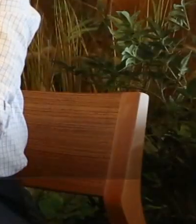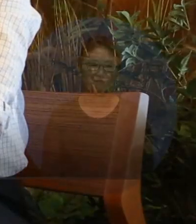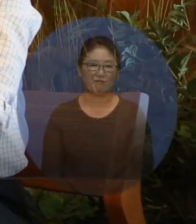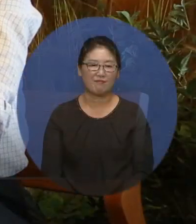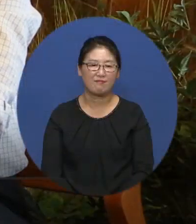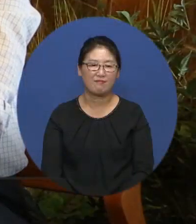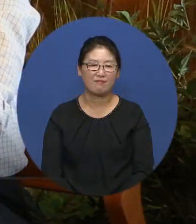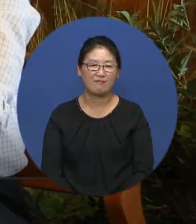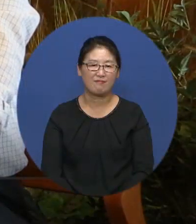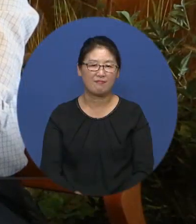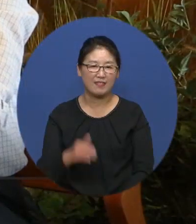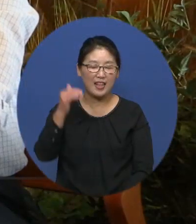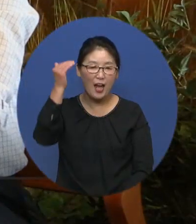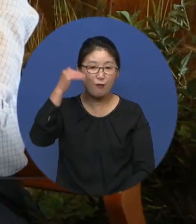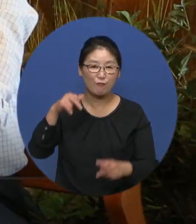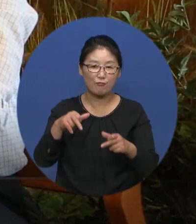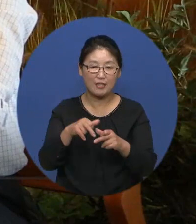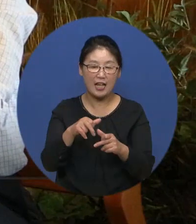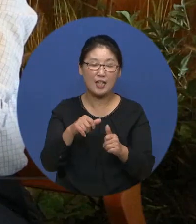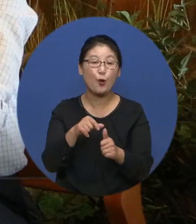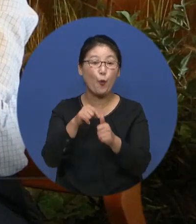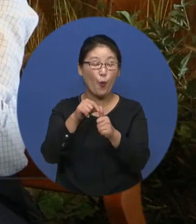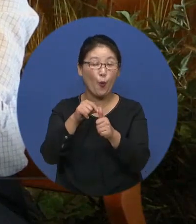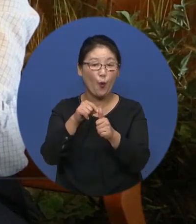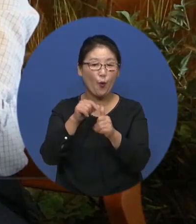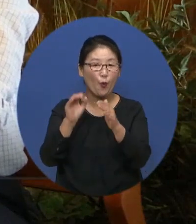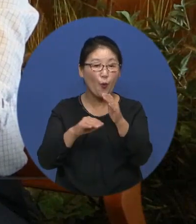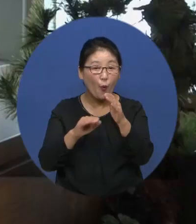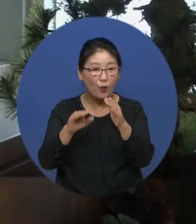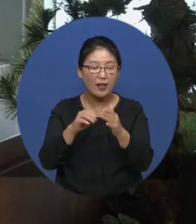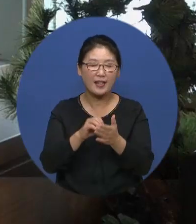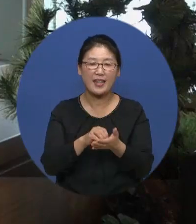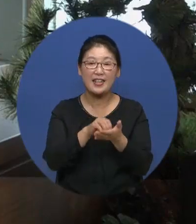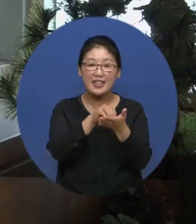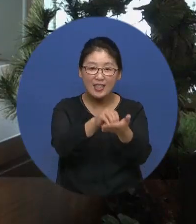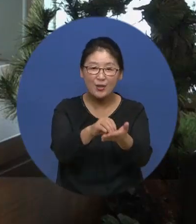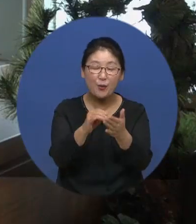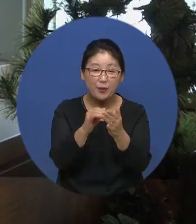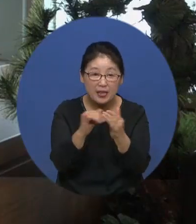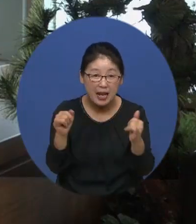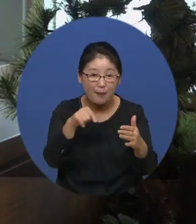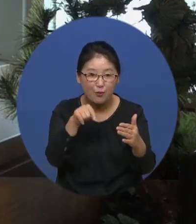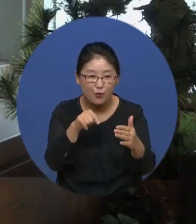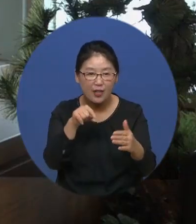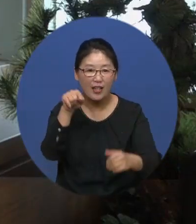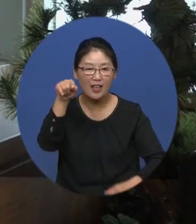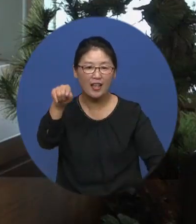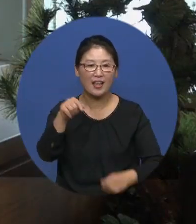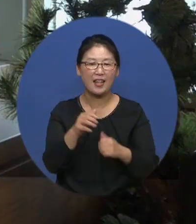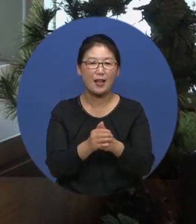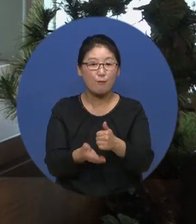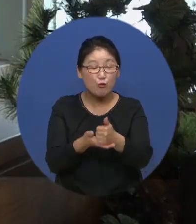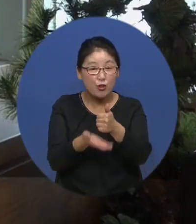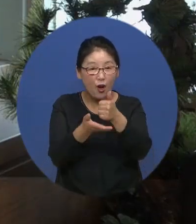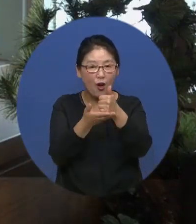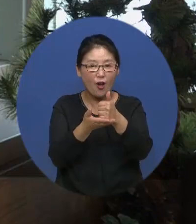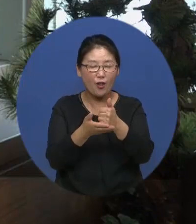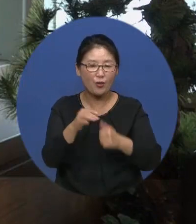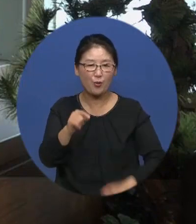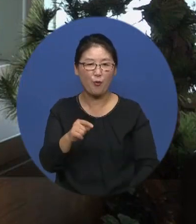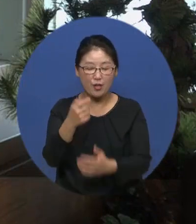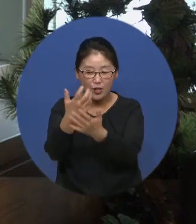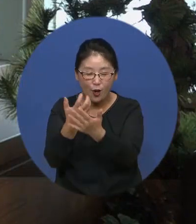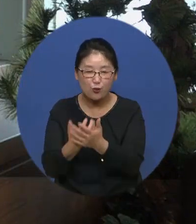저희는 주로 한국장애인공단에 등록된 구직자를 대상으로 선발 및 추천을 받아 서류와 면접 심사를